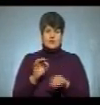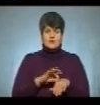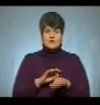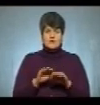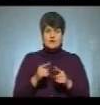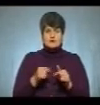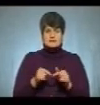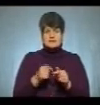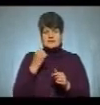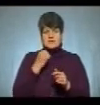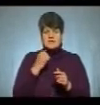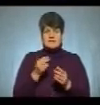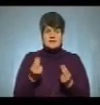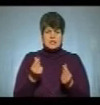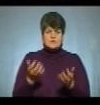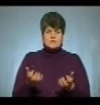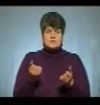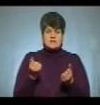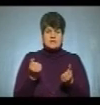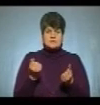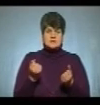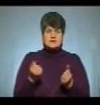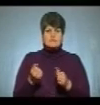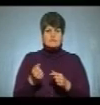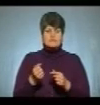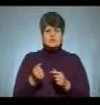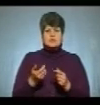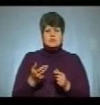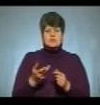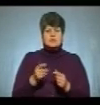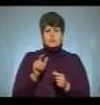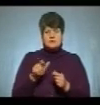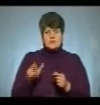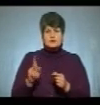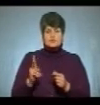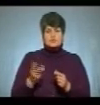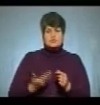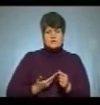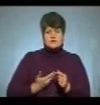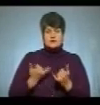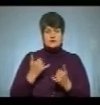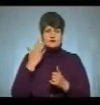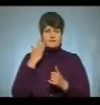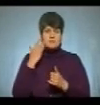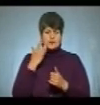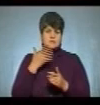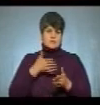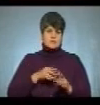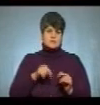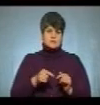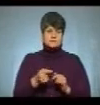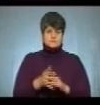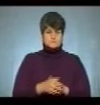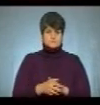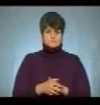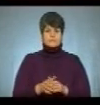організували завдяки фінансовій підтримці вихідців з Тернопільщини, які сьогодні проживають у Сполучених Штатах Америки.